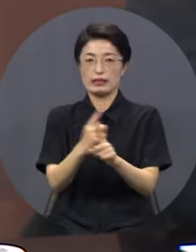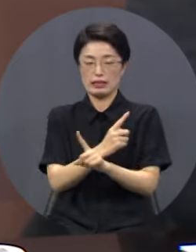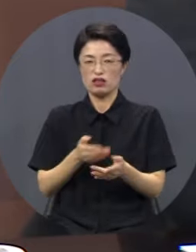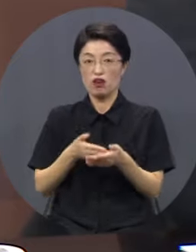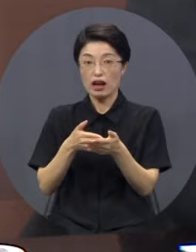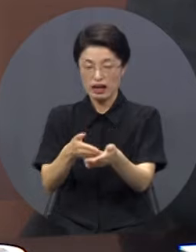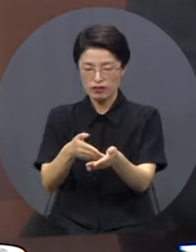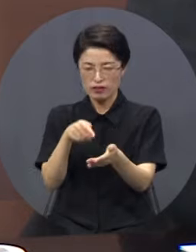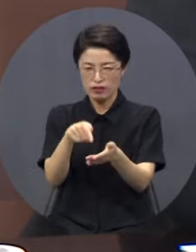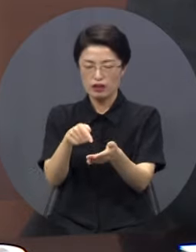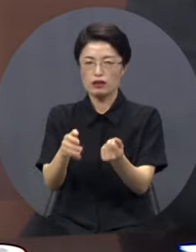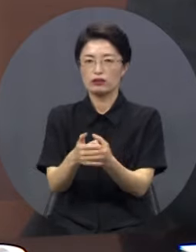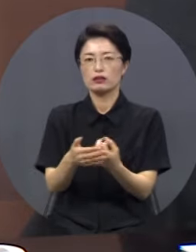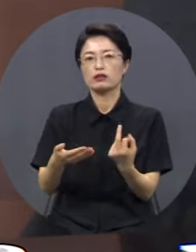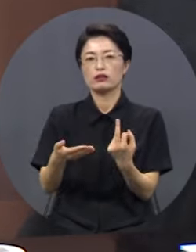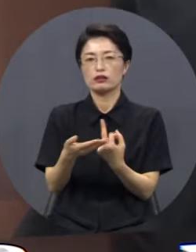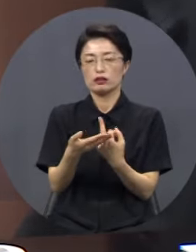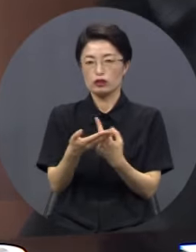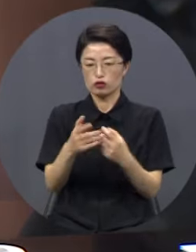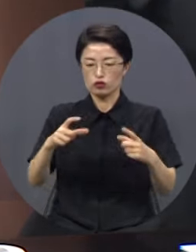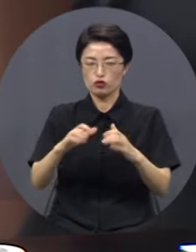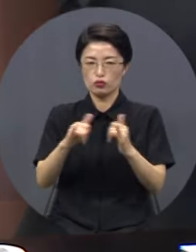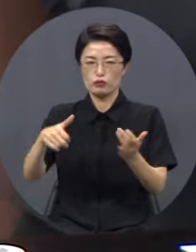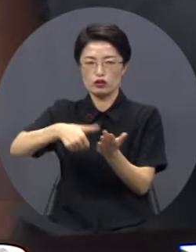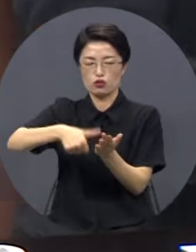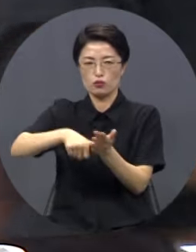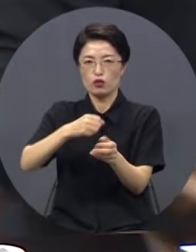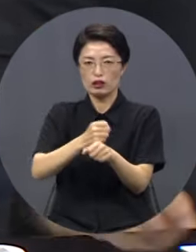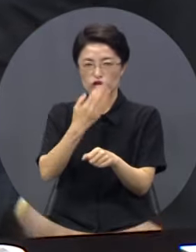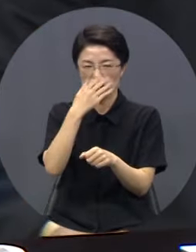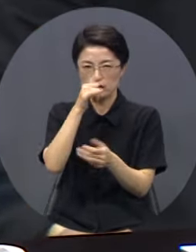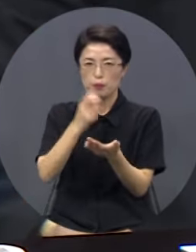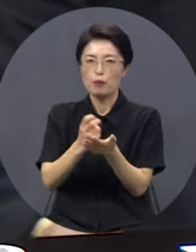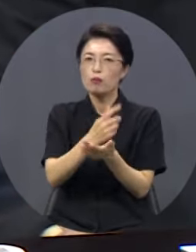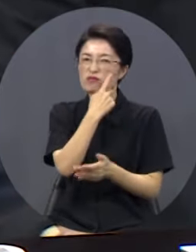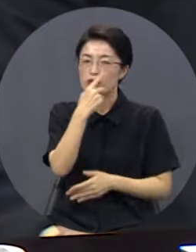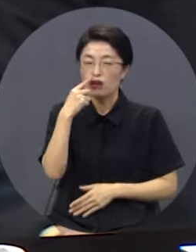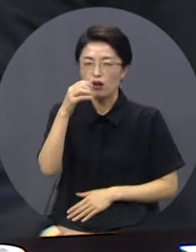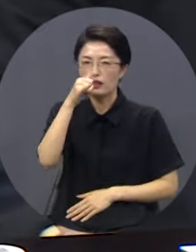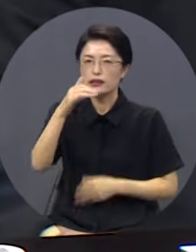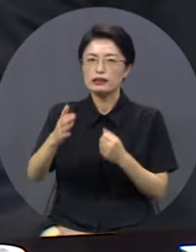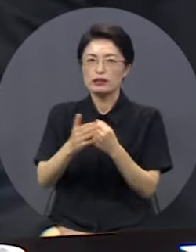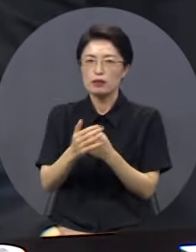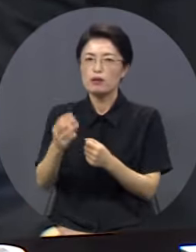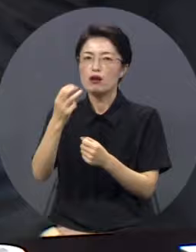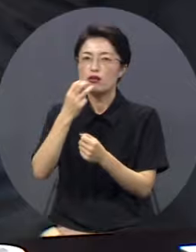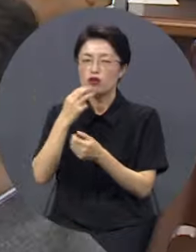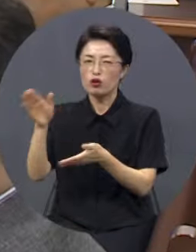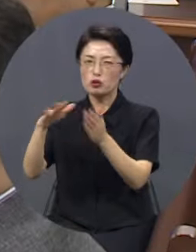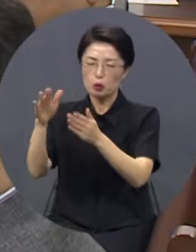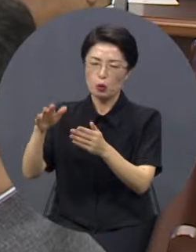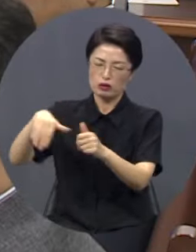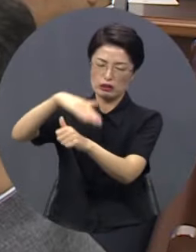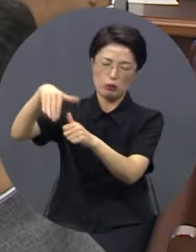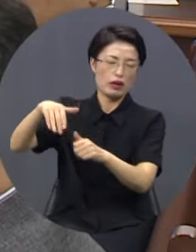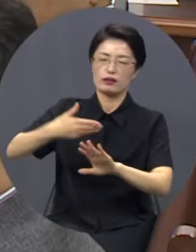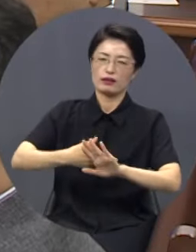우리가 주민투표를 할 수 있는 그 절차적 근거가 마련됐기 때문에 경기북부는 사정이 다르다고